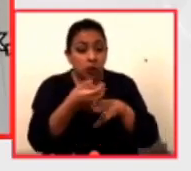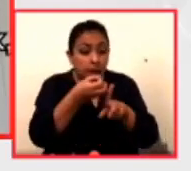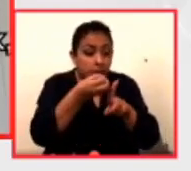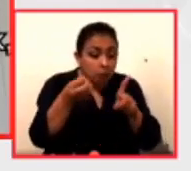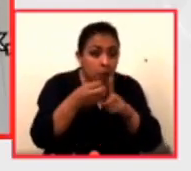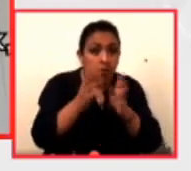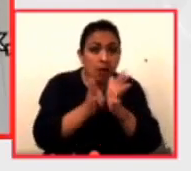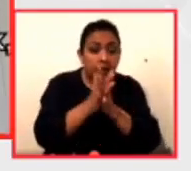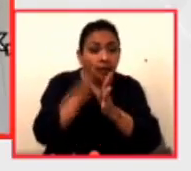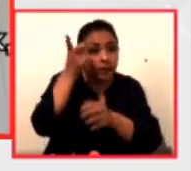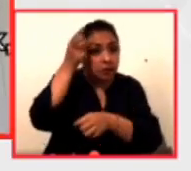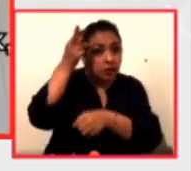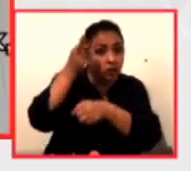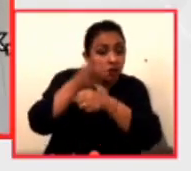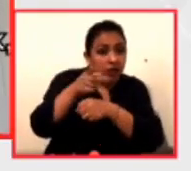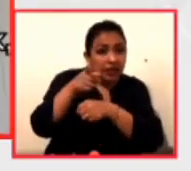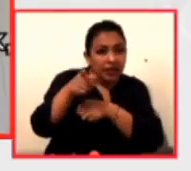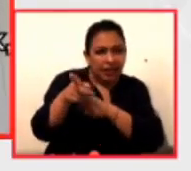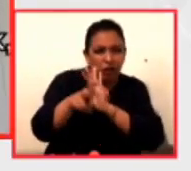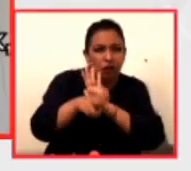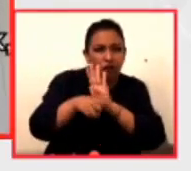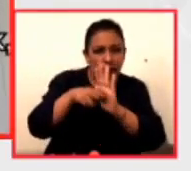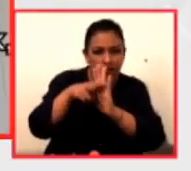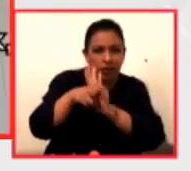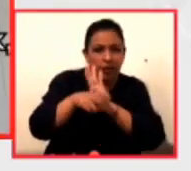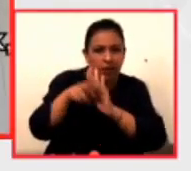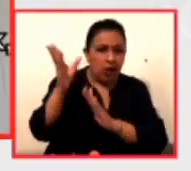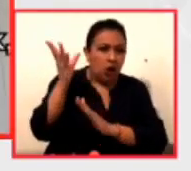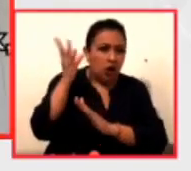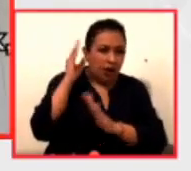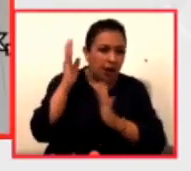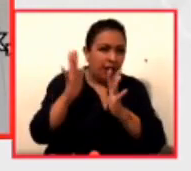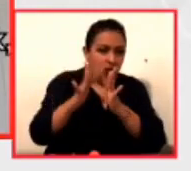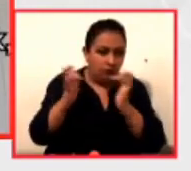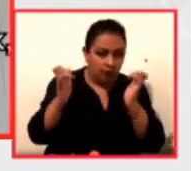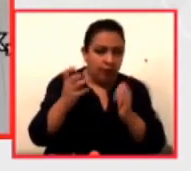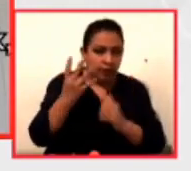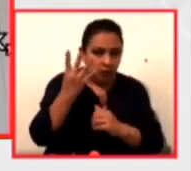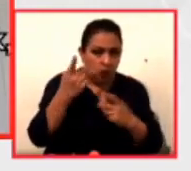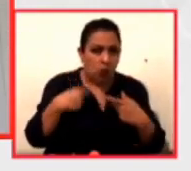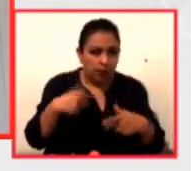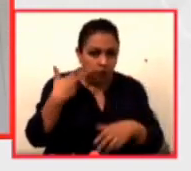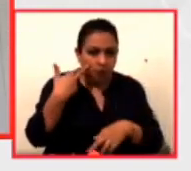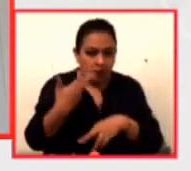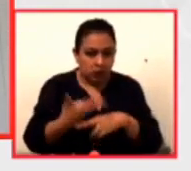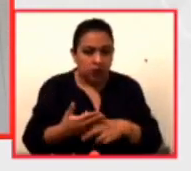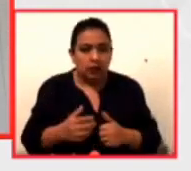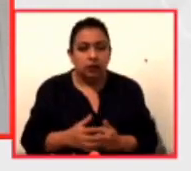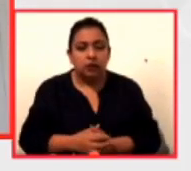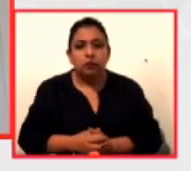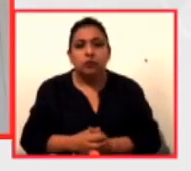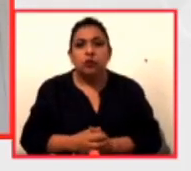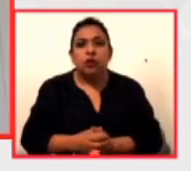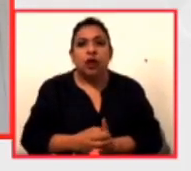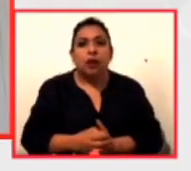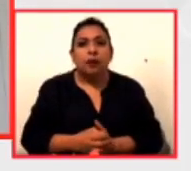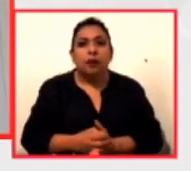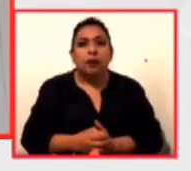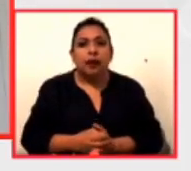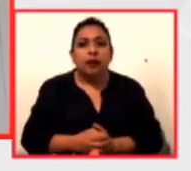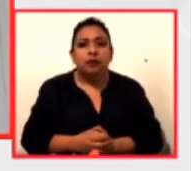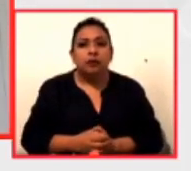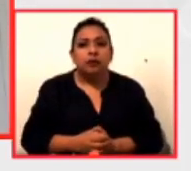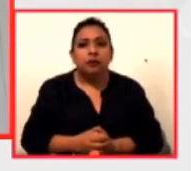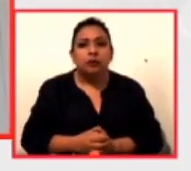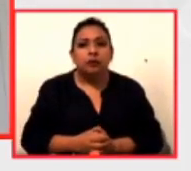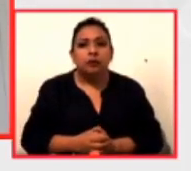musique et que l'arrangeur et chef d'orchestre américain Timothy Brock accepte de réaliser un